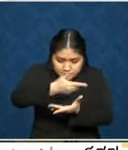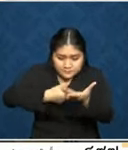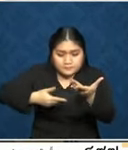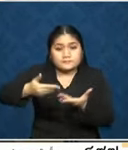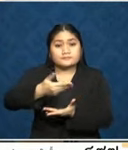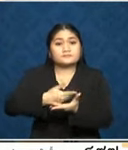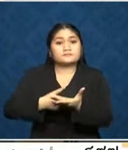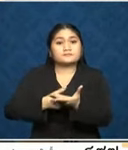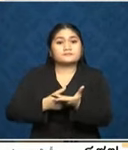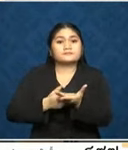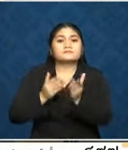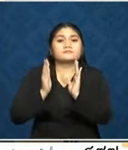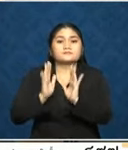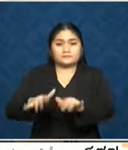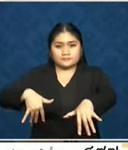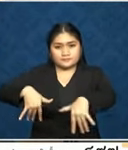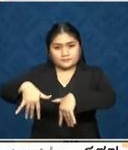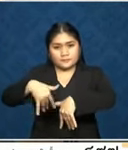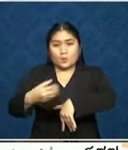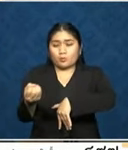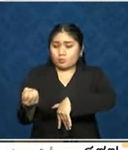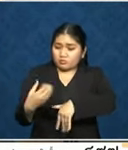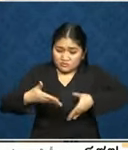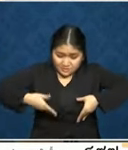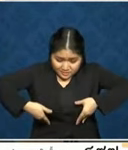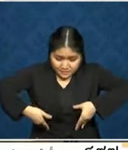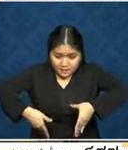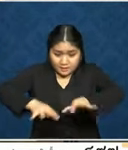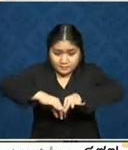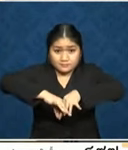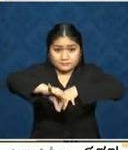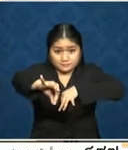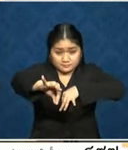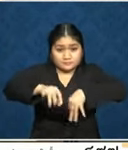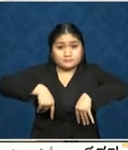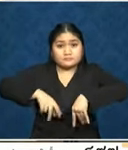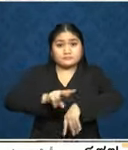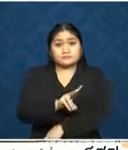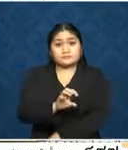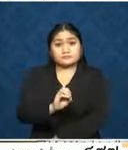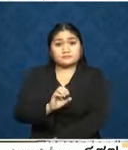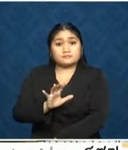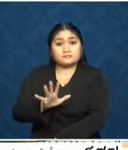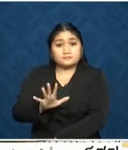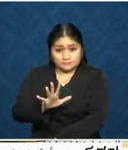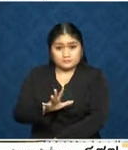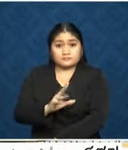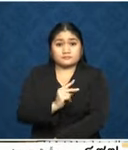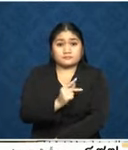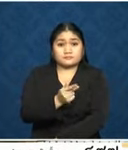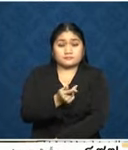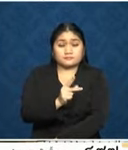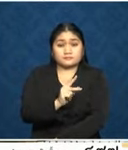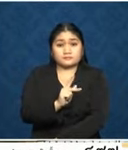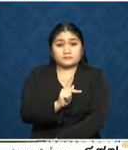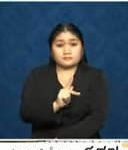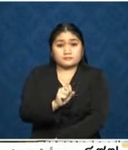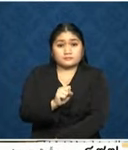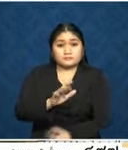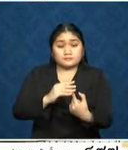จากราษฎรผู้ใช้อ่าเส้นทางฮะทางหลวง 205นะครับจากโคกสำโรงไปอ่า